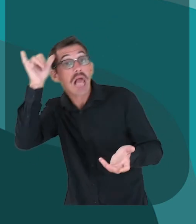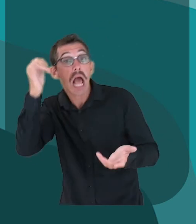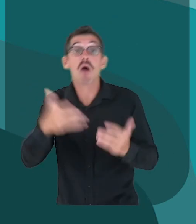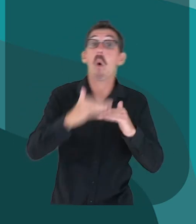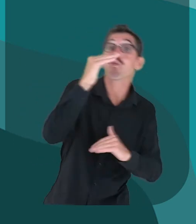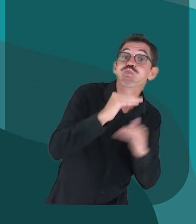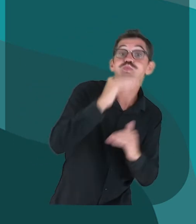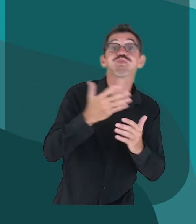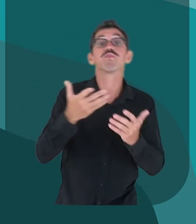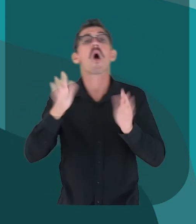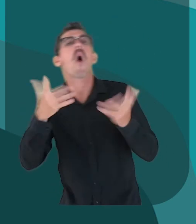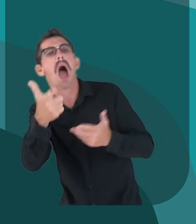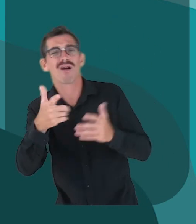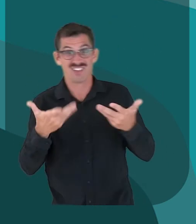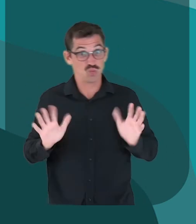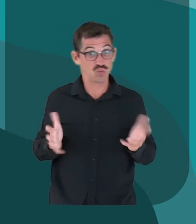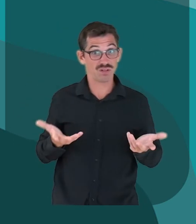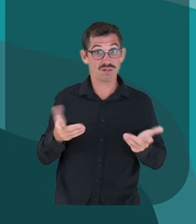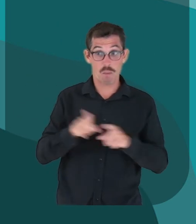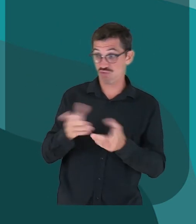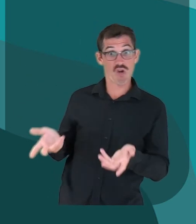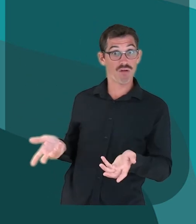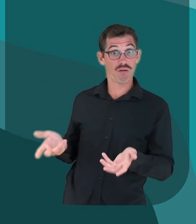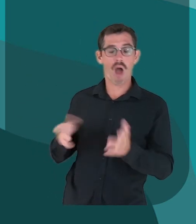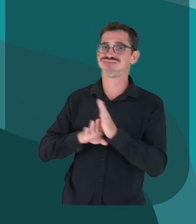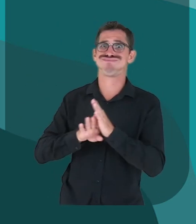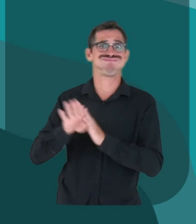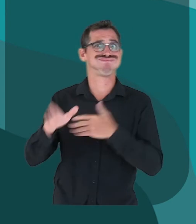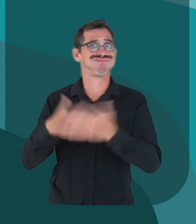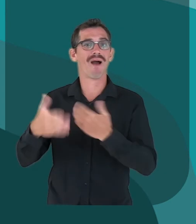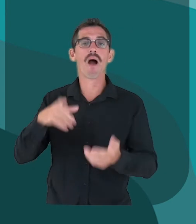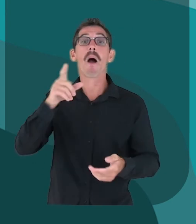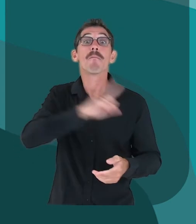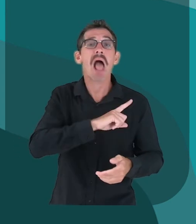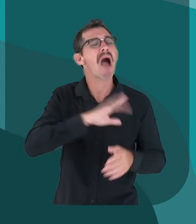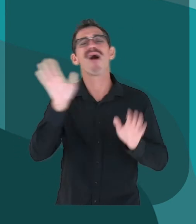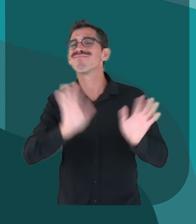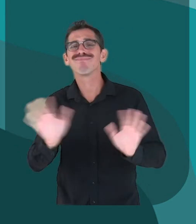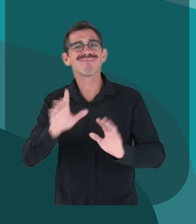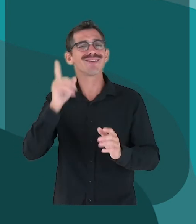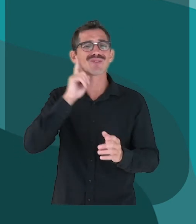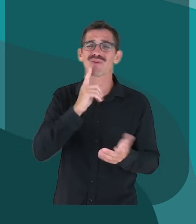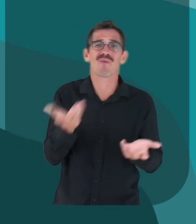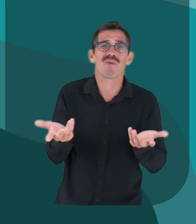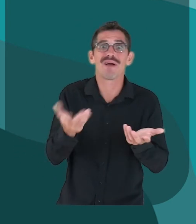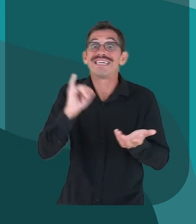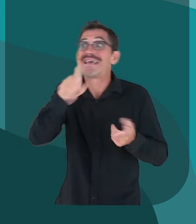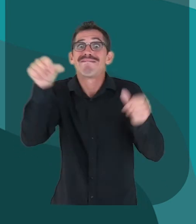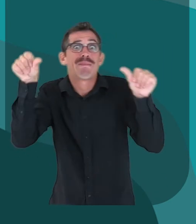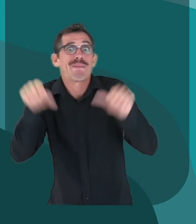lait, tu veux quelle grosseur, tu payes comment, puis that's it. Puis comme, ça dit, les choses s'améliorent, faut pas avoir peur de la surdité. C'est pas de quoi qui